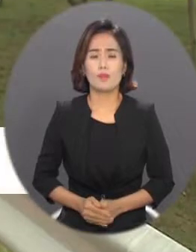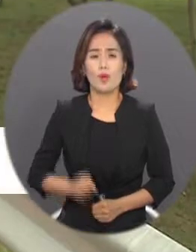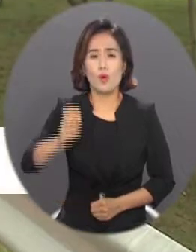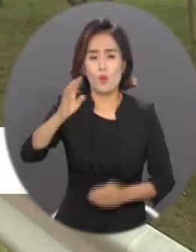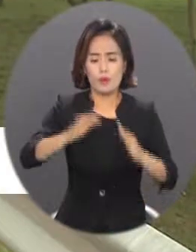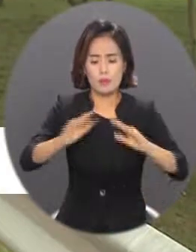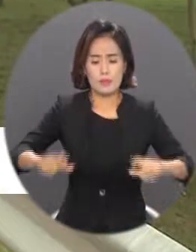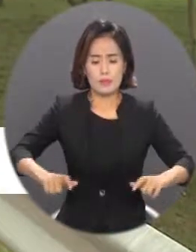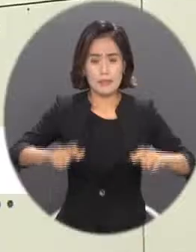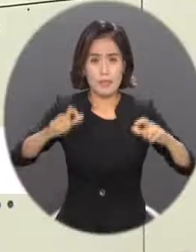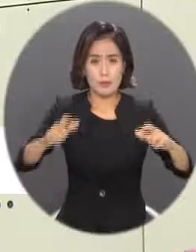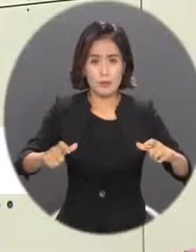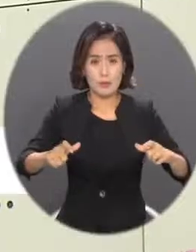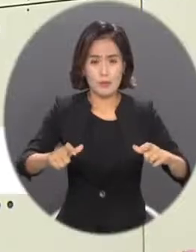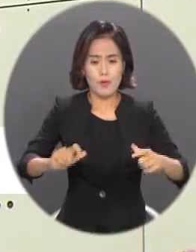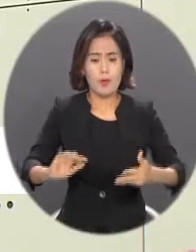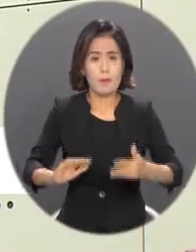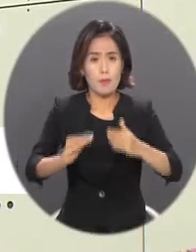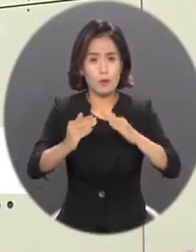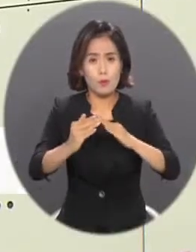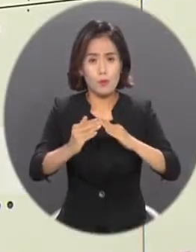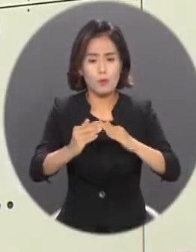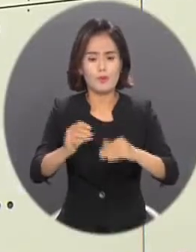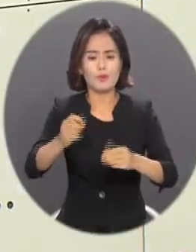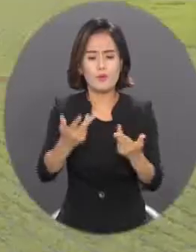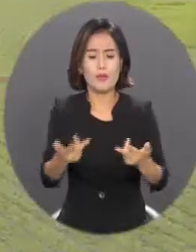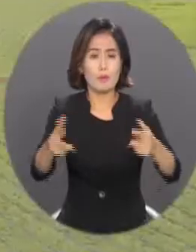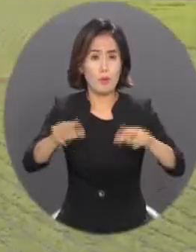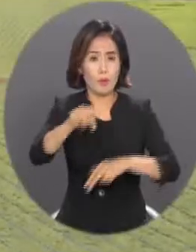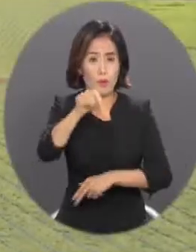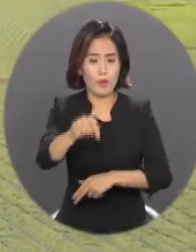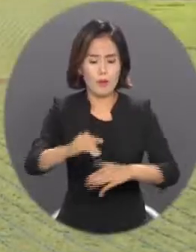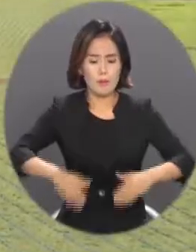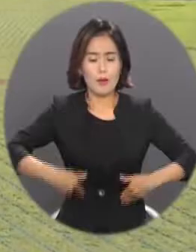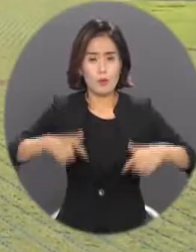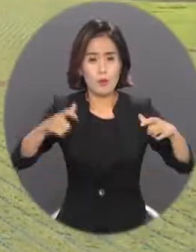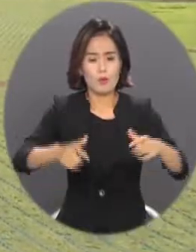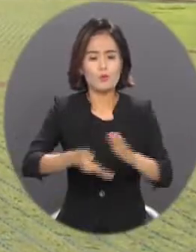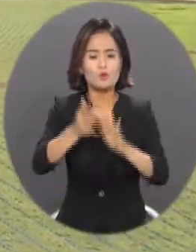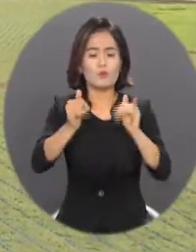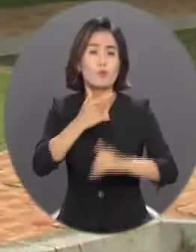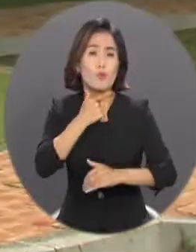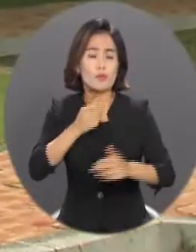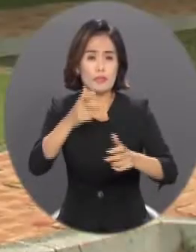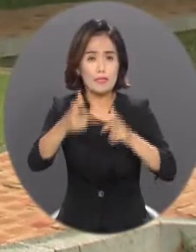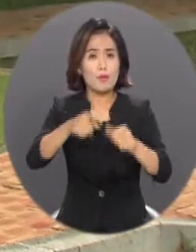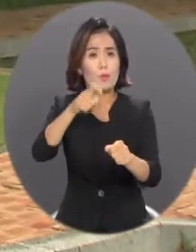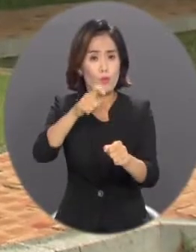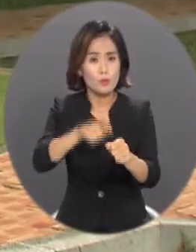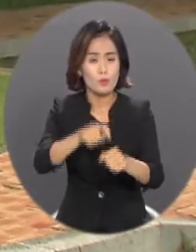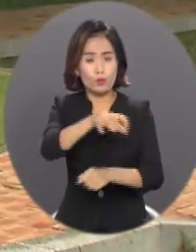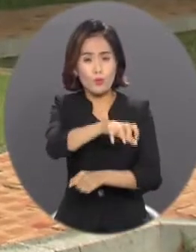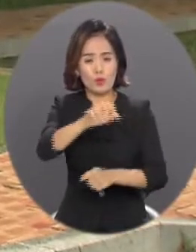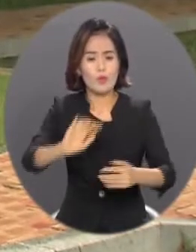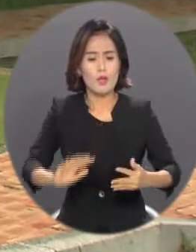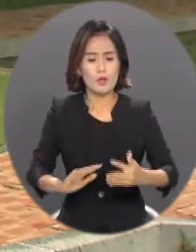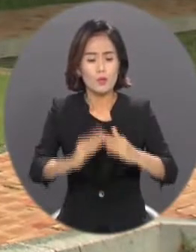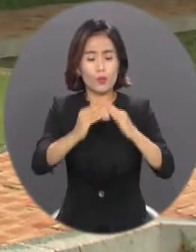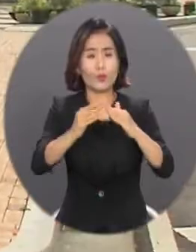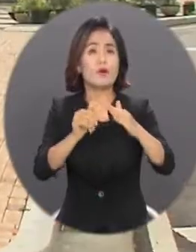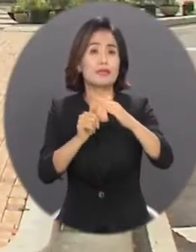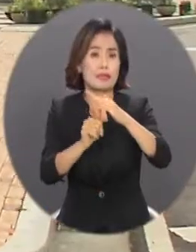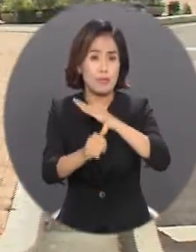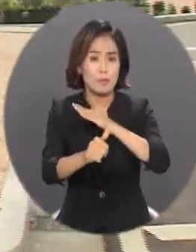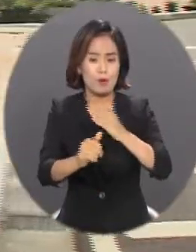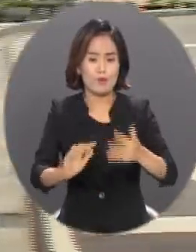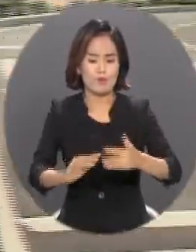광주 남구 대촌동에 위치한 빛고을 농촌 테마공원. 남구는 올해 주민 숙원 사업이라는 명목하에 이곳의 대촌 지역을